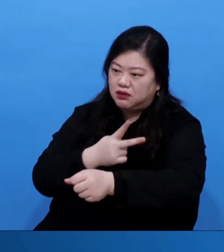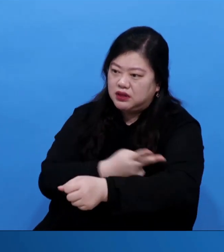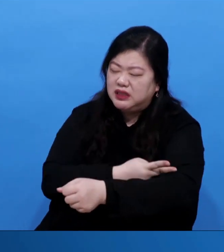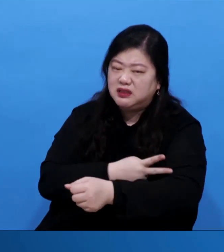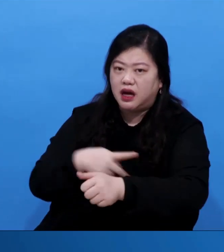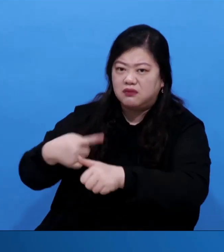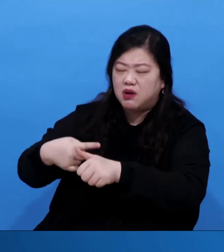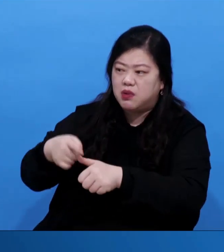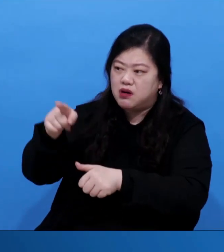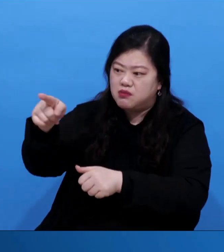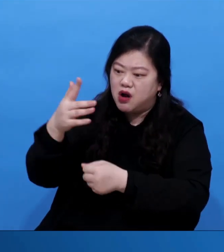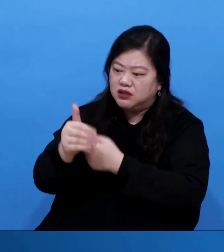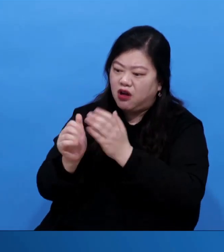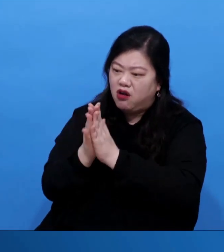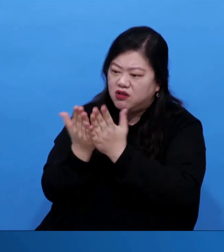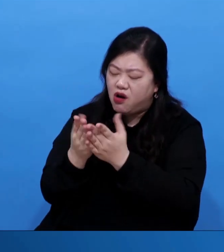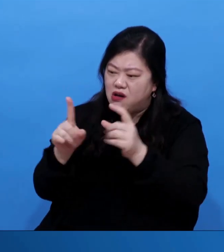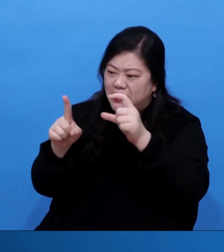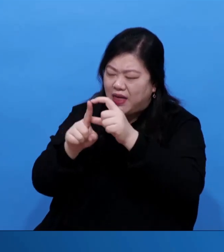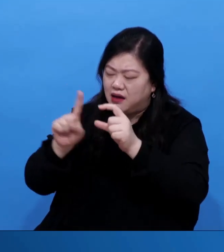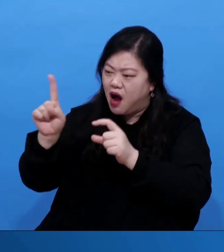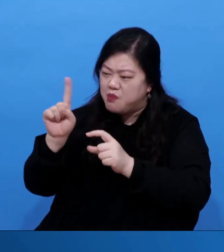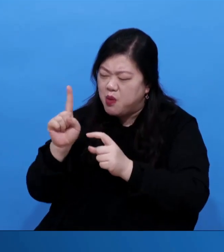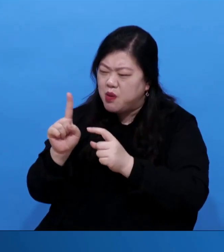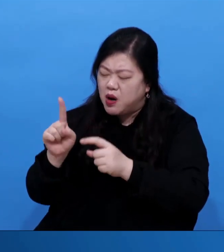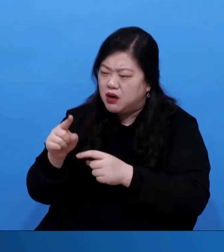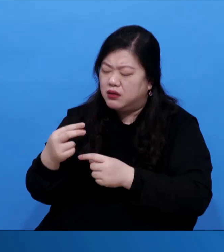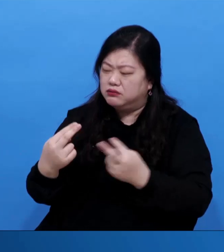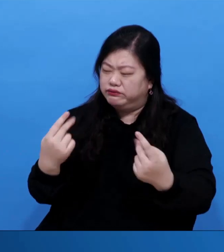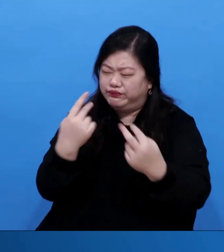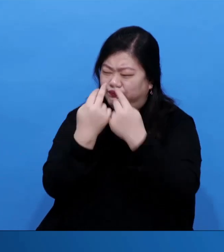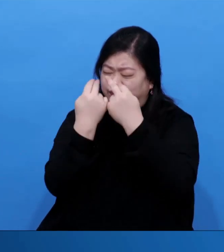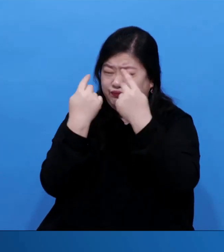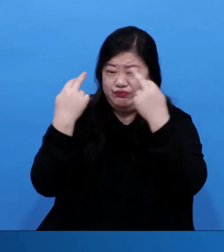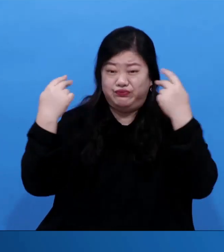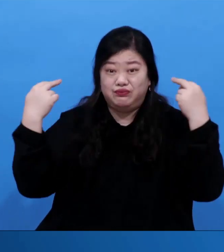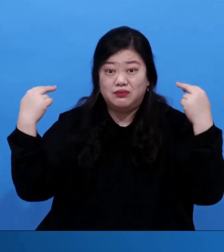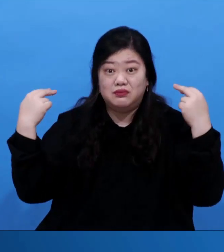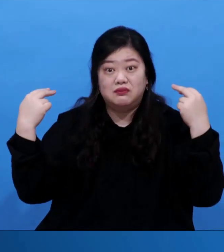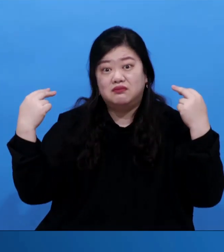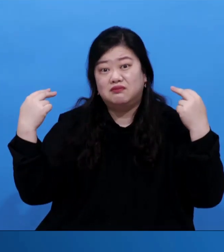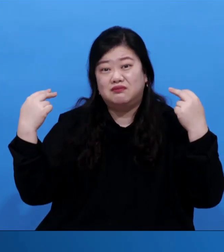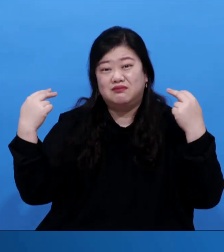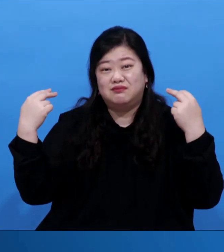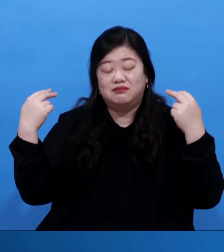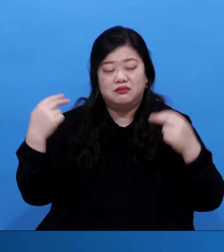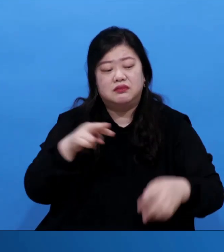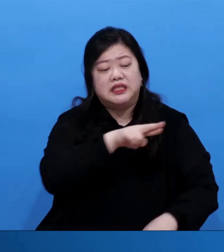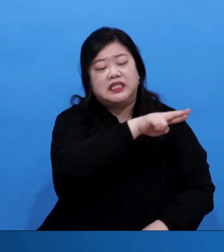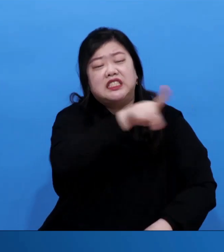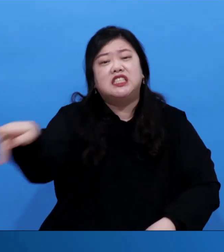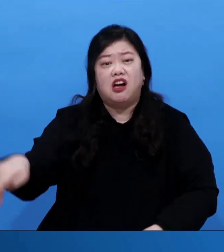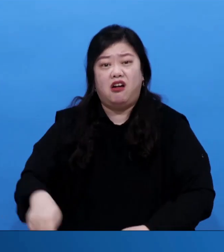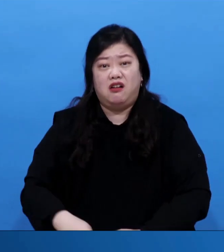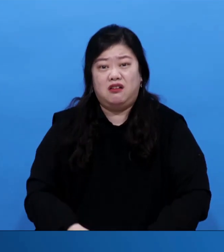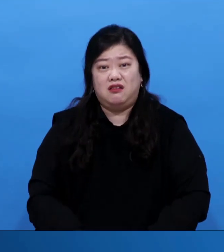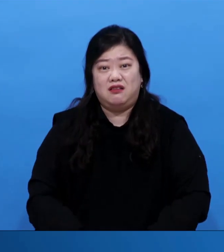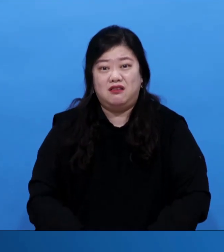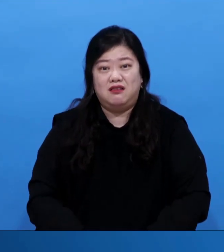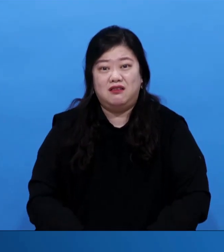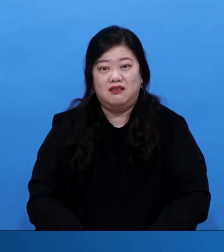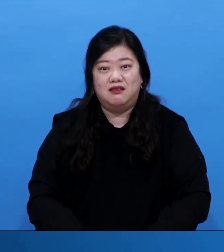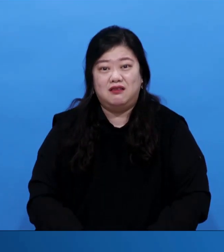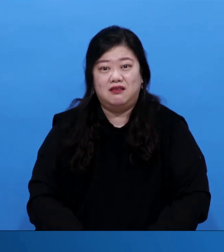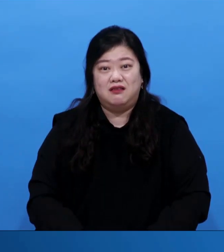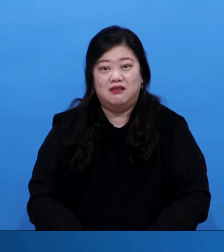trying to falsely accuse me of being a heretic. 틀렸다니까. Because I said that they were wrong. But they are. 그렇죠. Isn't that so? 성경에 있는 대로